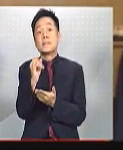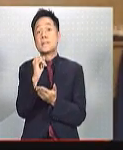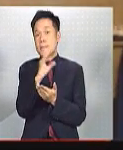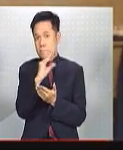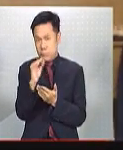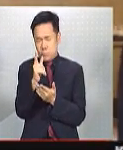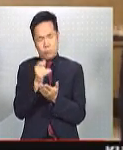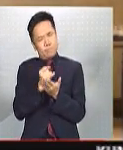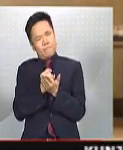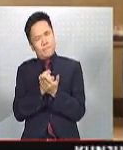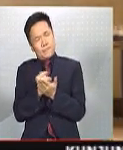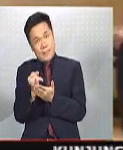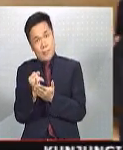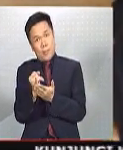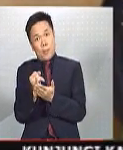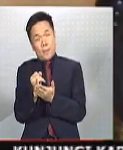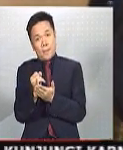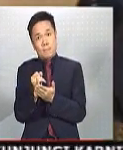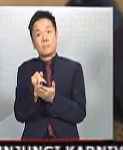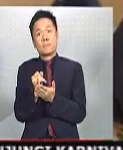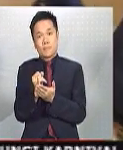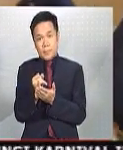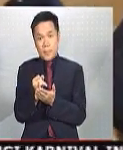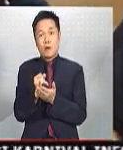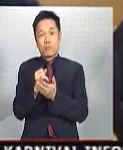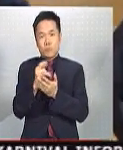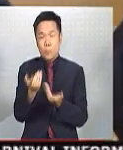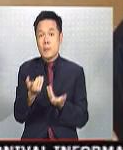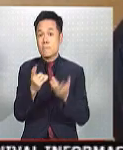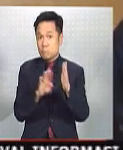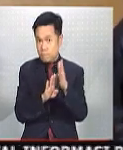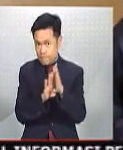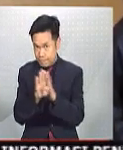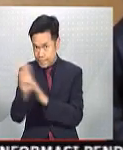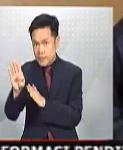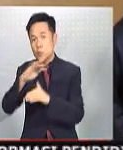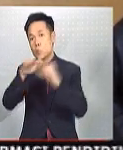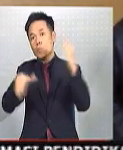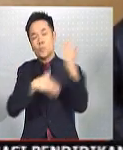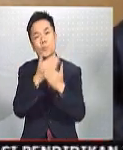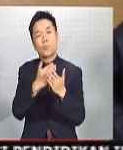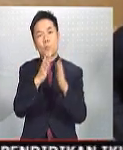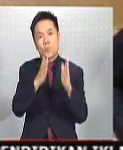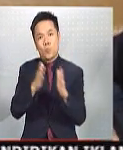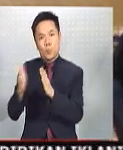kejujuran demi mengangkat martabat umat dan rakyat Malaysia keseluruhannya.